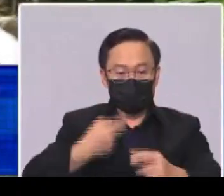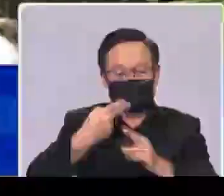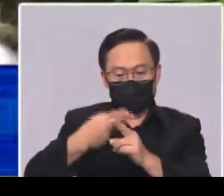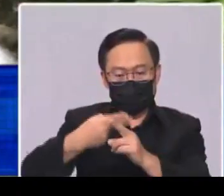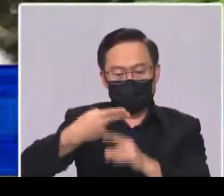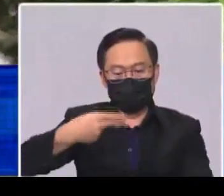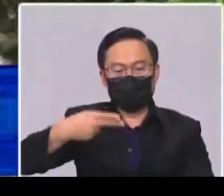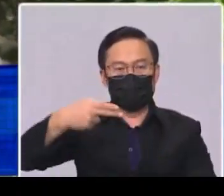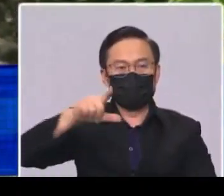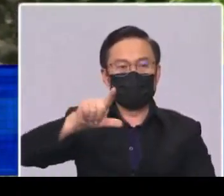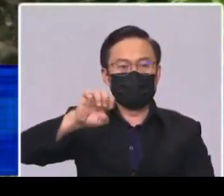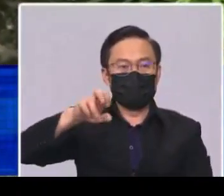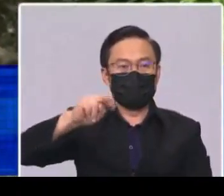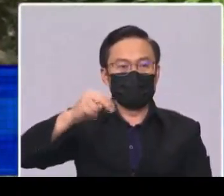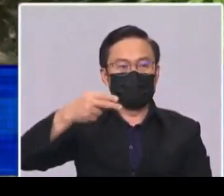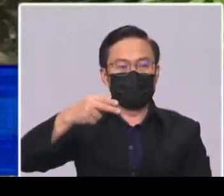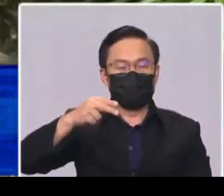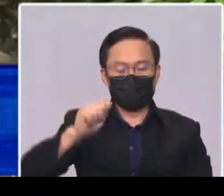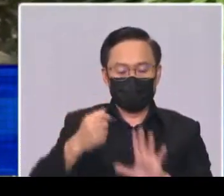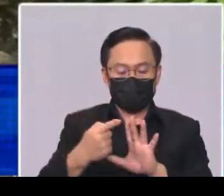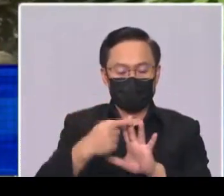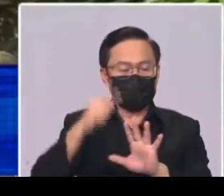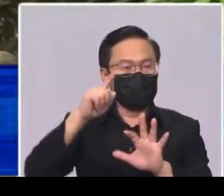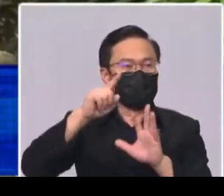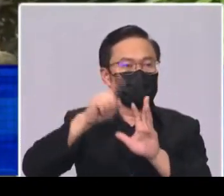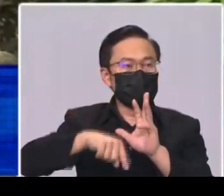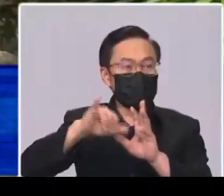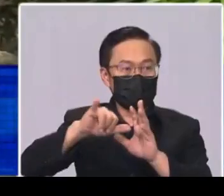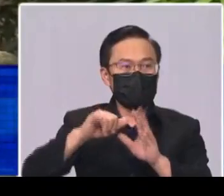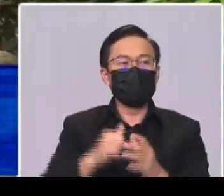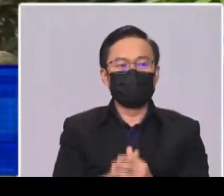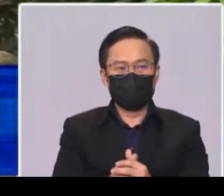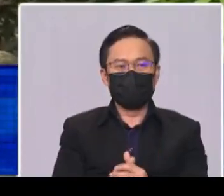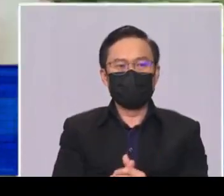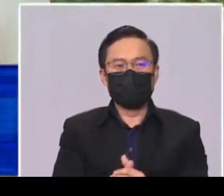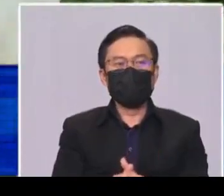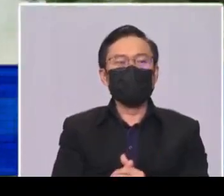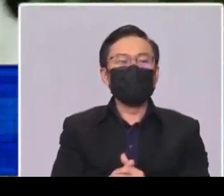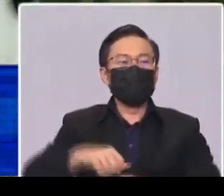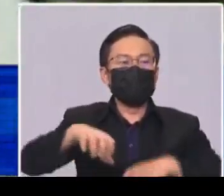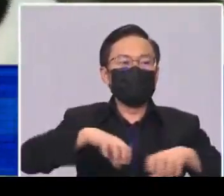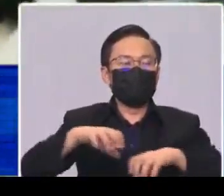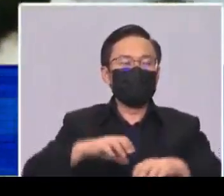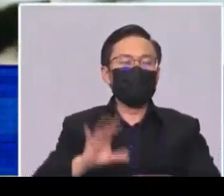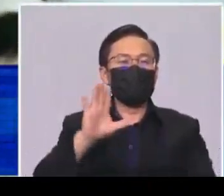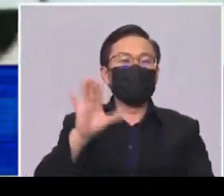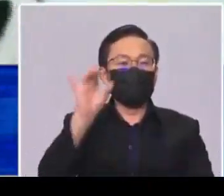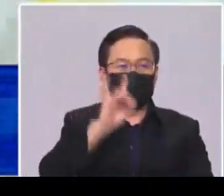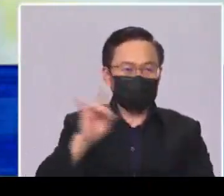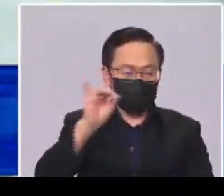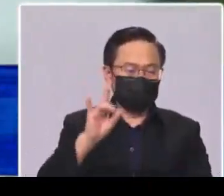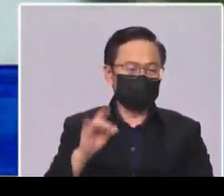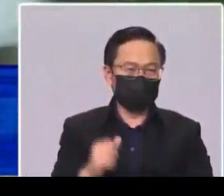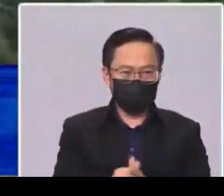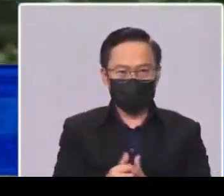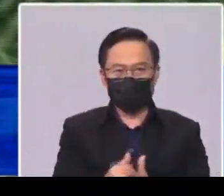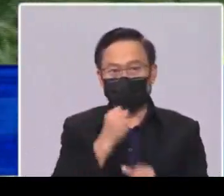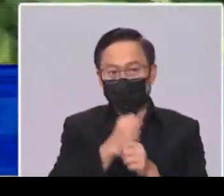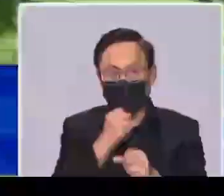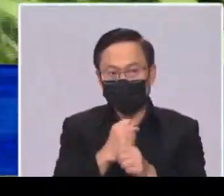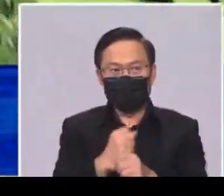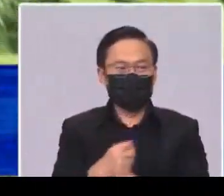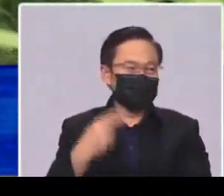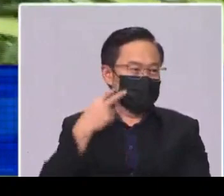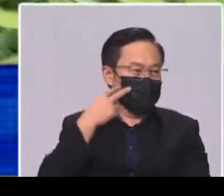แสดงกลางแจ้งเขาเรียกว่าสวนหลังบ้านนู้นนะสวนสวยๆเนอะอยากไปอยู่ไม่คุณธีรวัฒน์ก็เหมือนคล้ายๆกับน้ำถ้าน้ำแข็ง